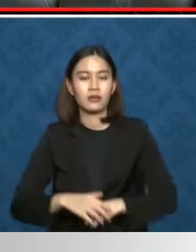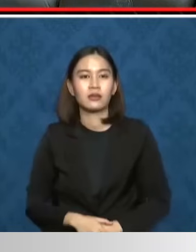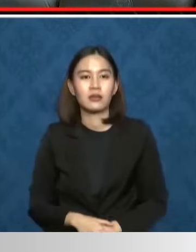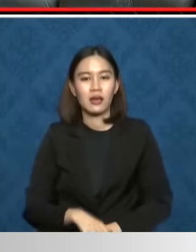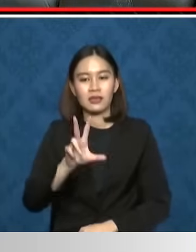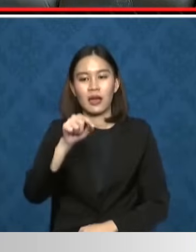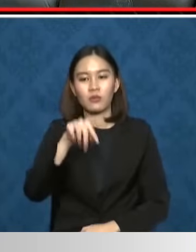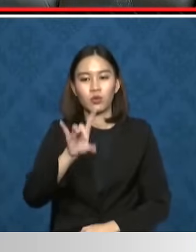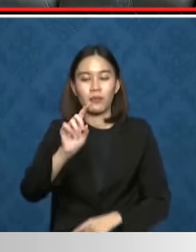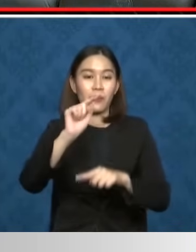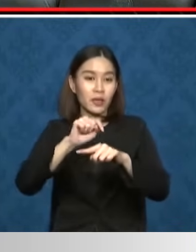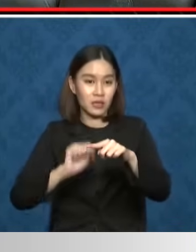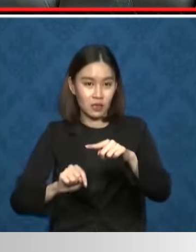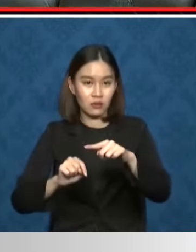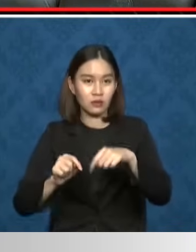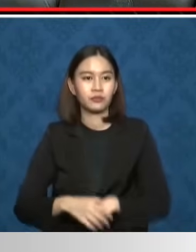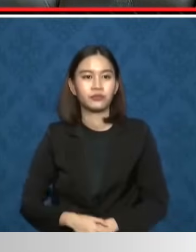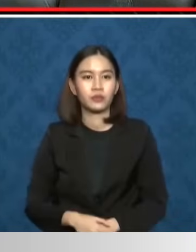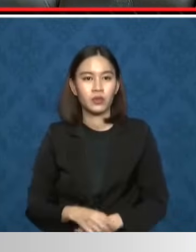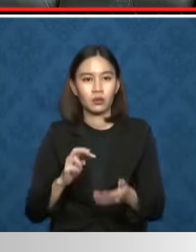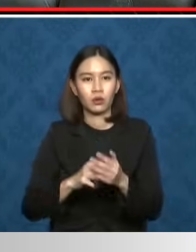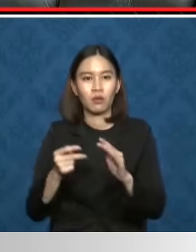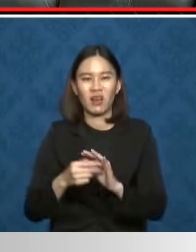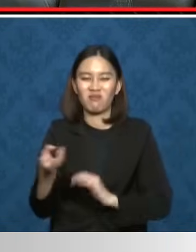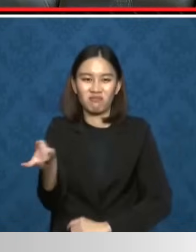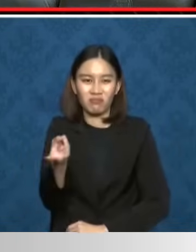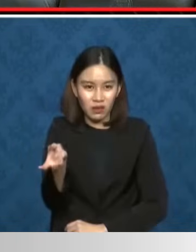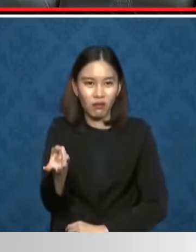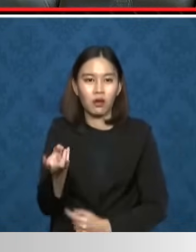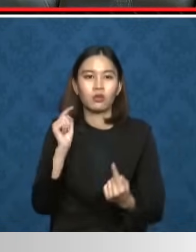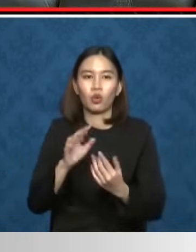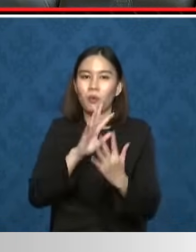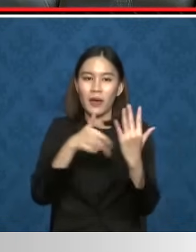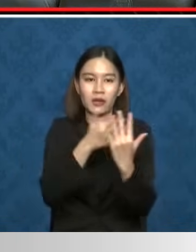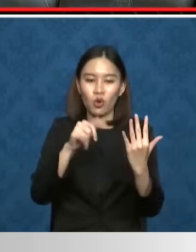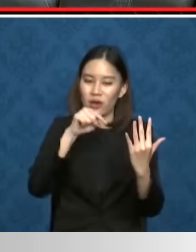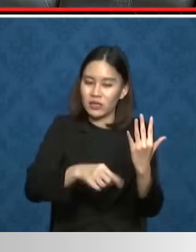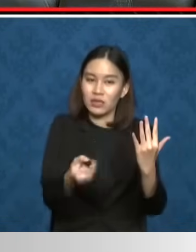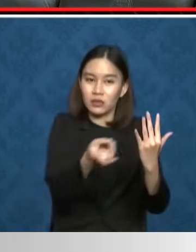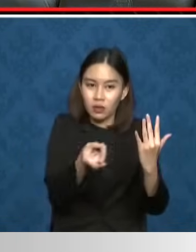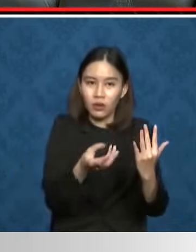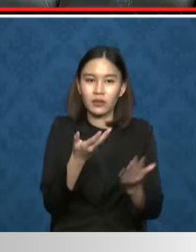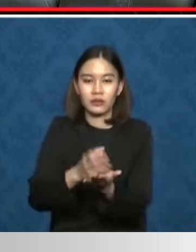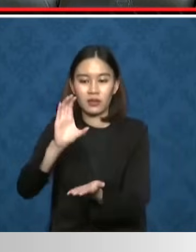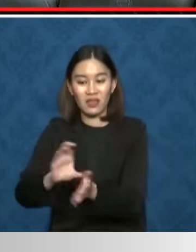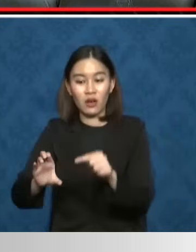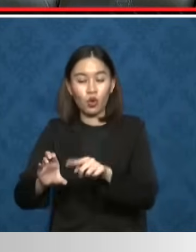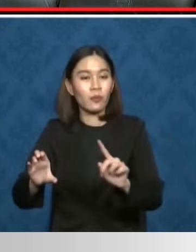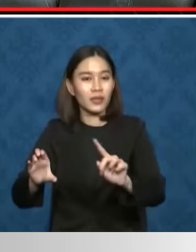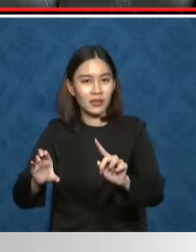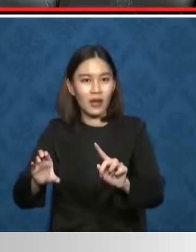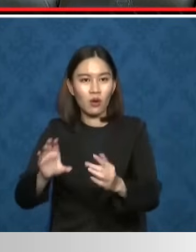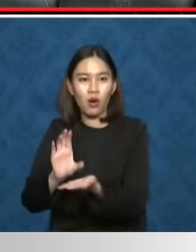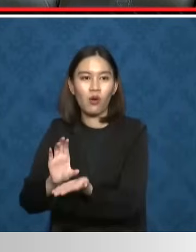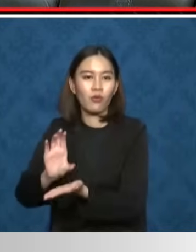น 3.8% ซึ่งถือว่าเป็นสัดส่วนที่น้อยที่สุดในทุกยุทธศาสตร์โดยงบส่วนนี้ครับได้ทุ่ม